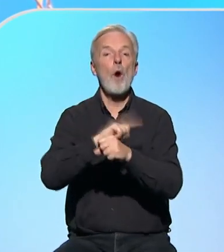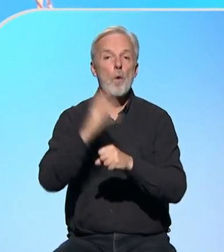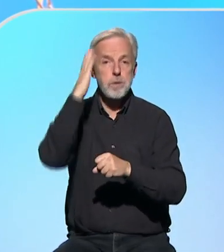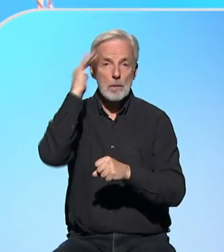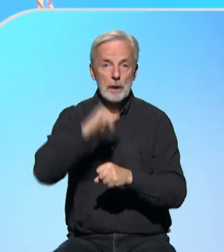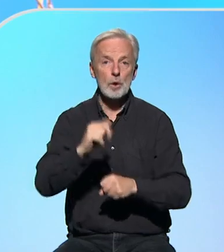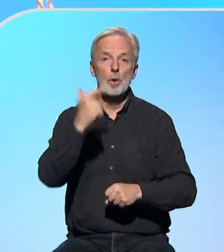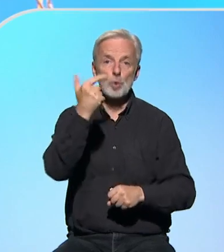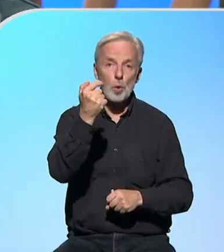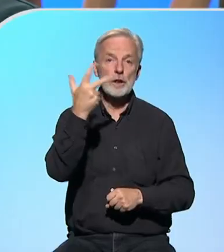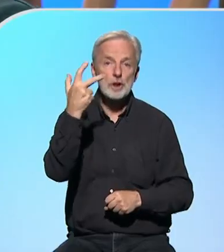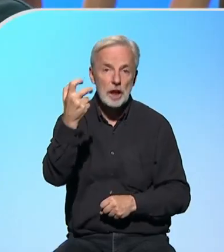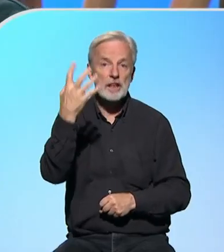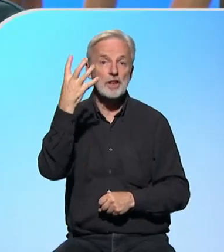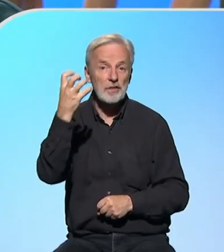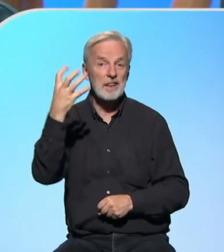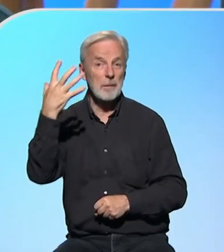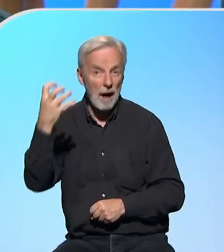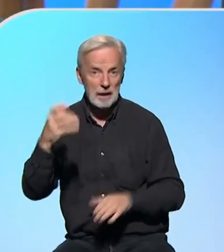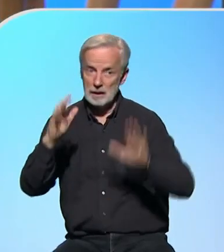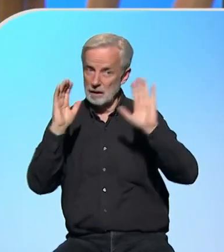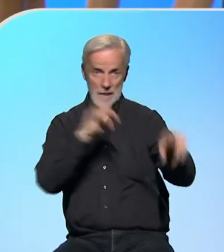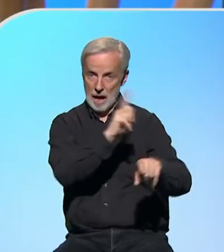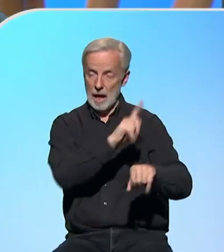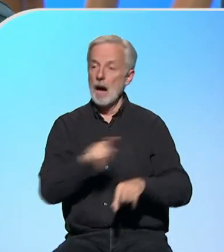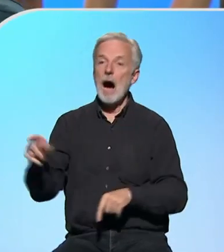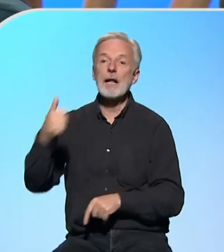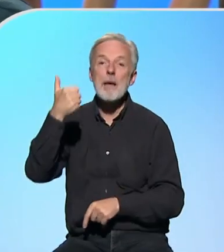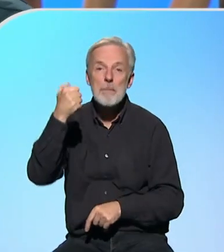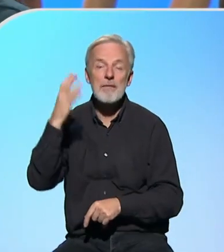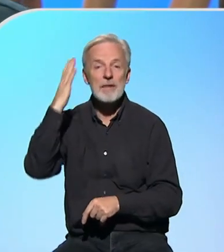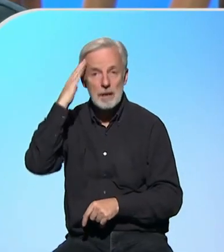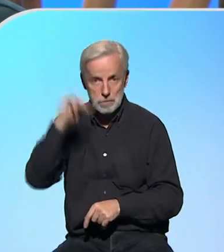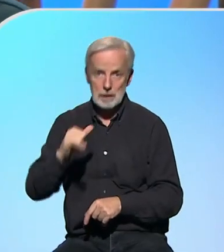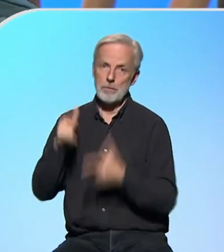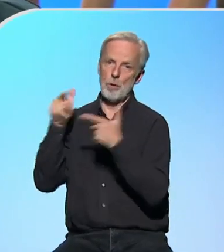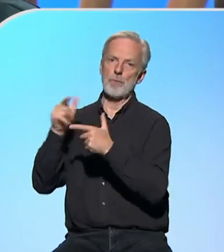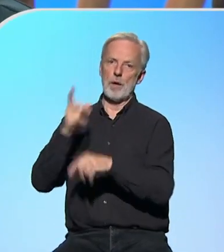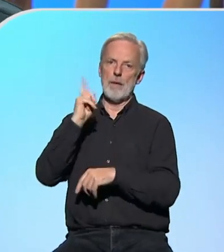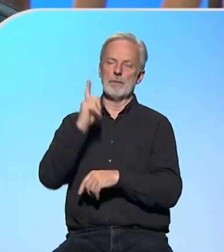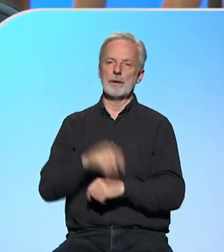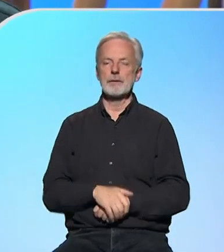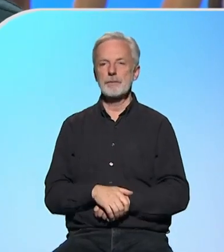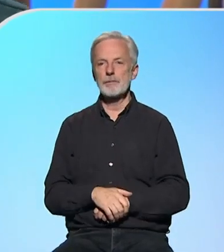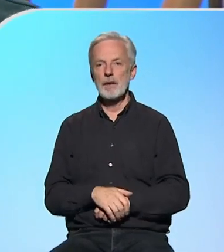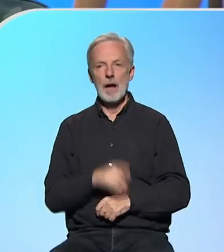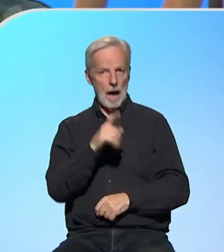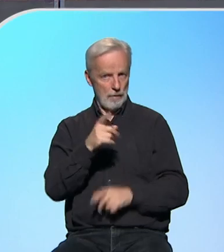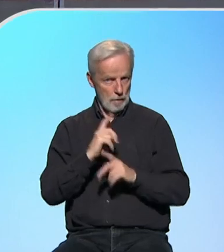zvýhodněno nějakým způsobem. Mm-hmm. To by bylo moc fajn. Tak třeba to tak udělají. Budeme doufat. Můžete na ně nějak tlačit?